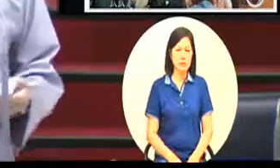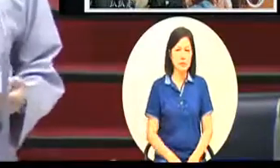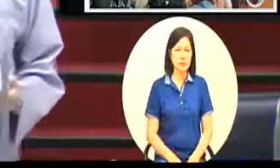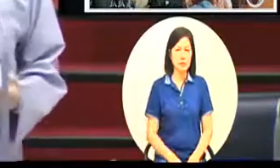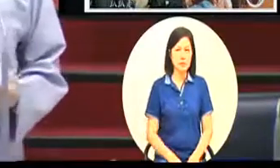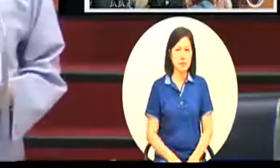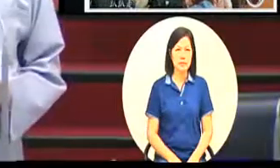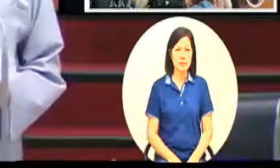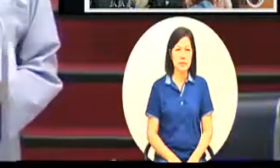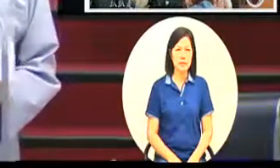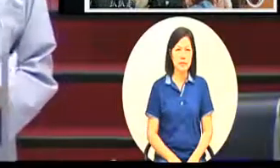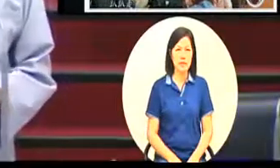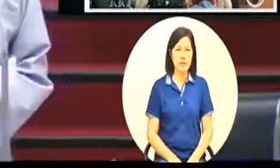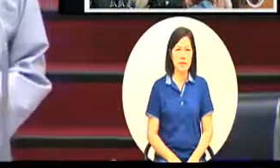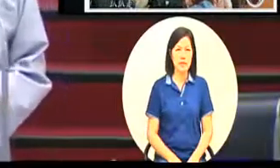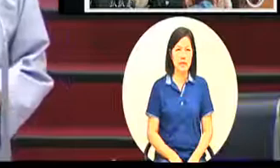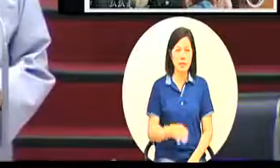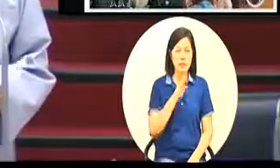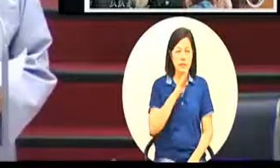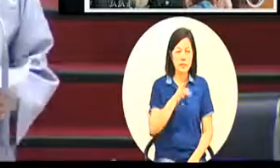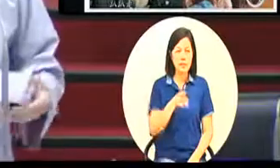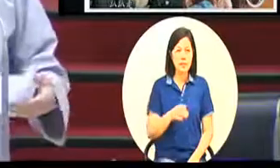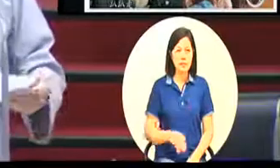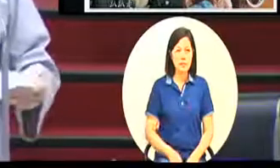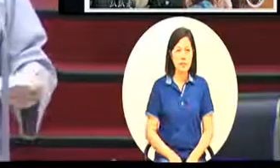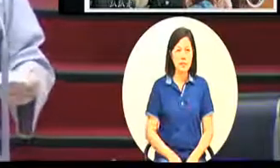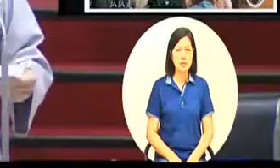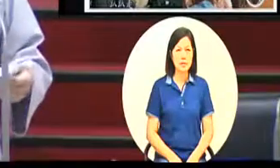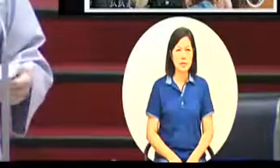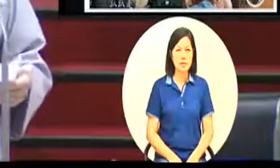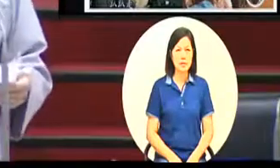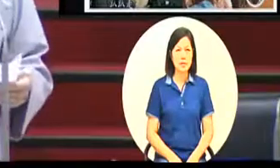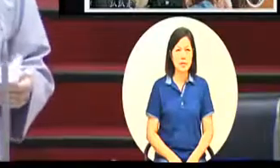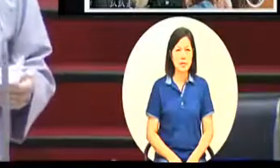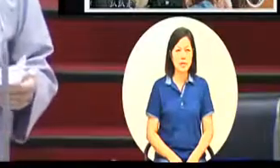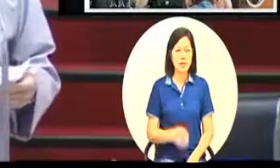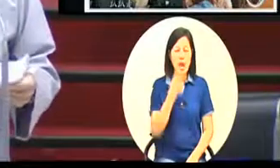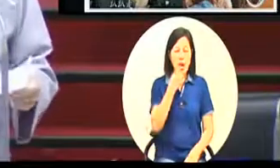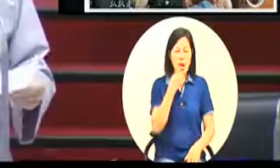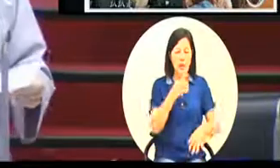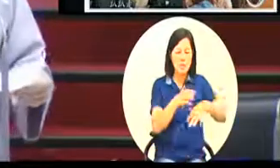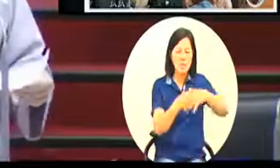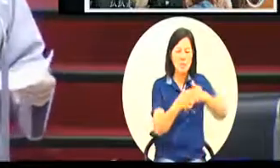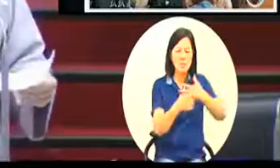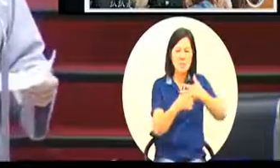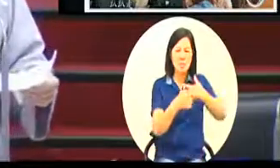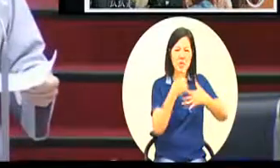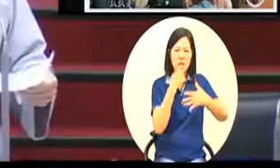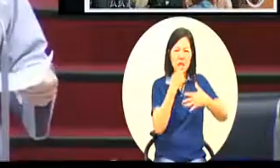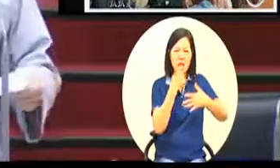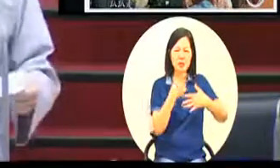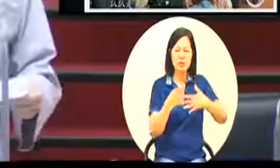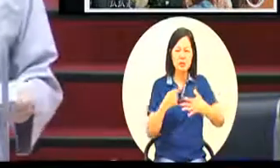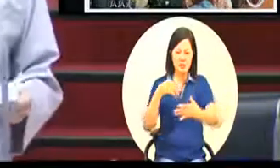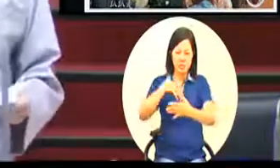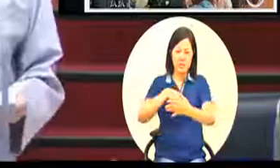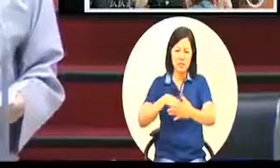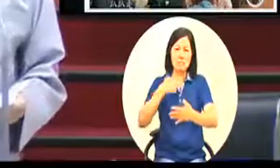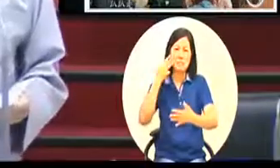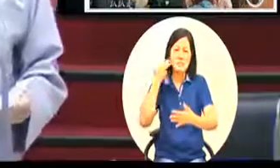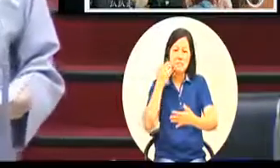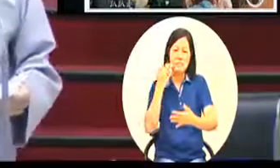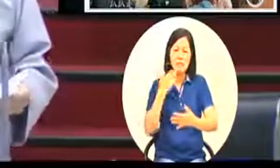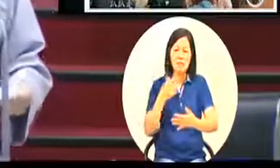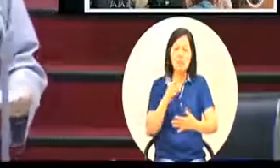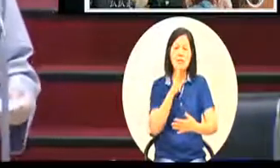煞是绿皮。迄、那个蓝谷伊讲伊咧，我拢如讲诶，啊，这若无得伊甲过